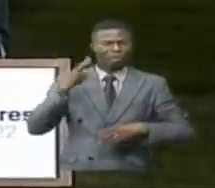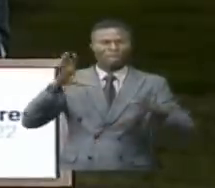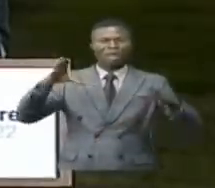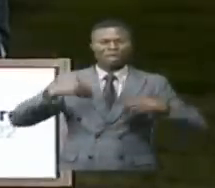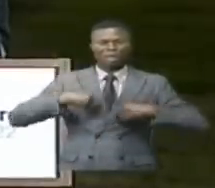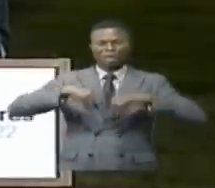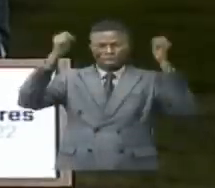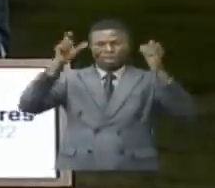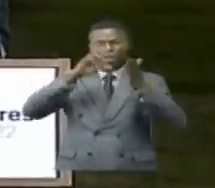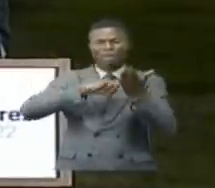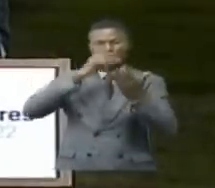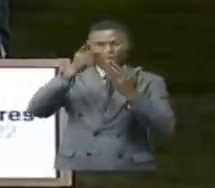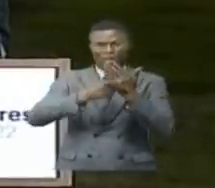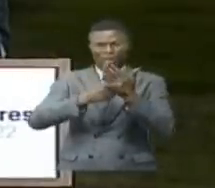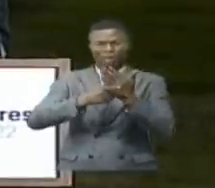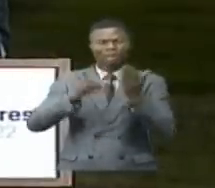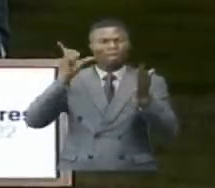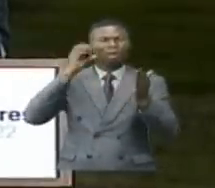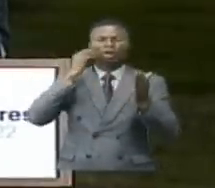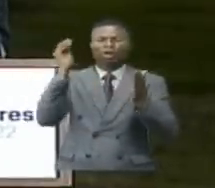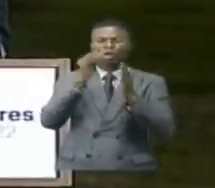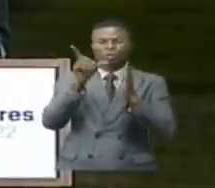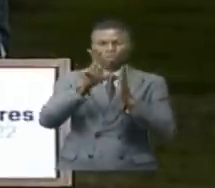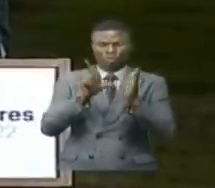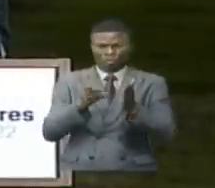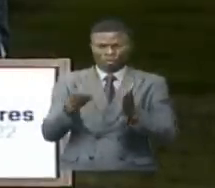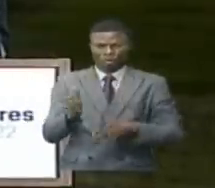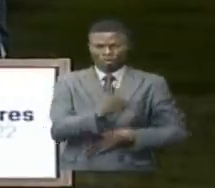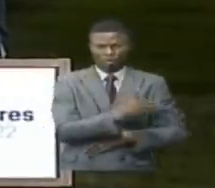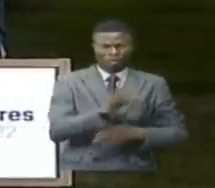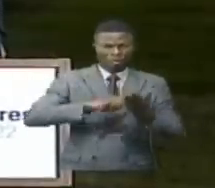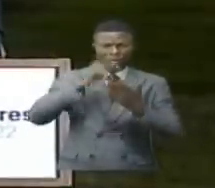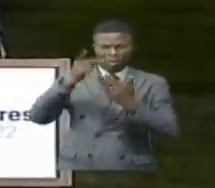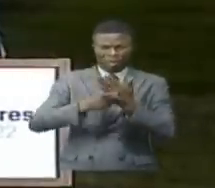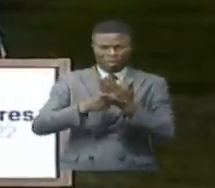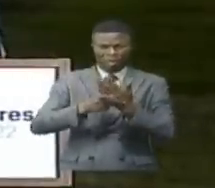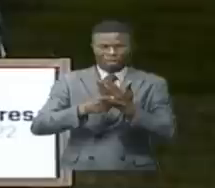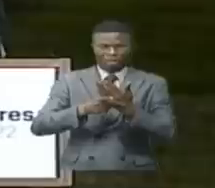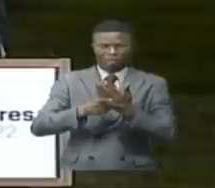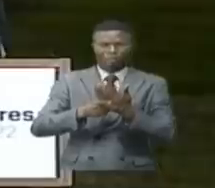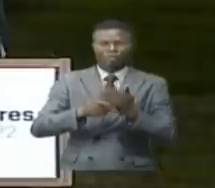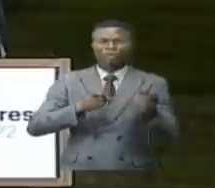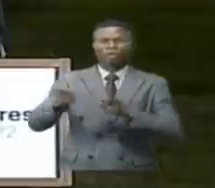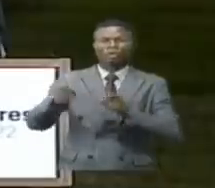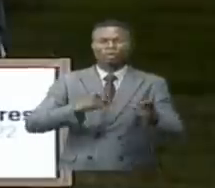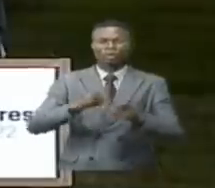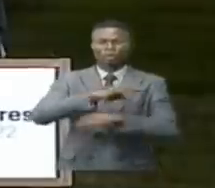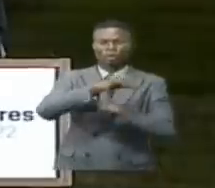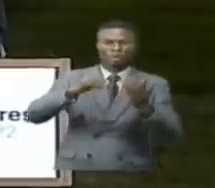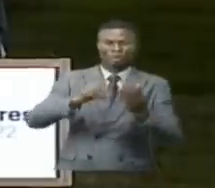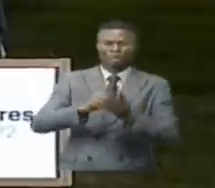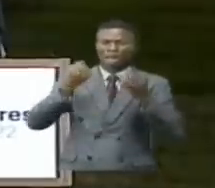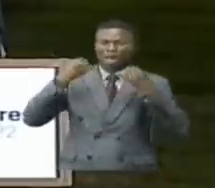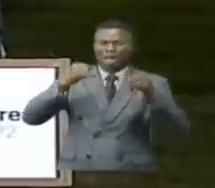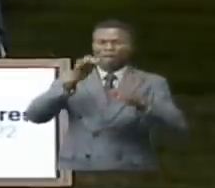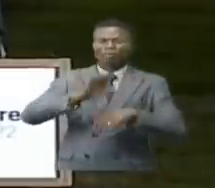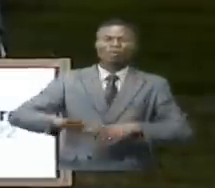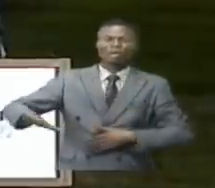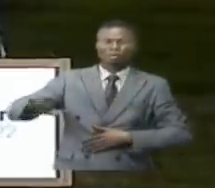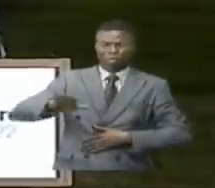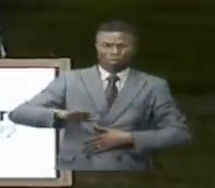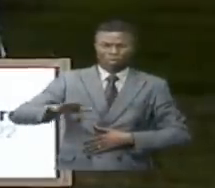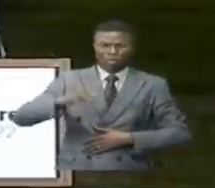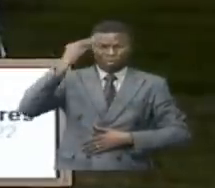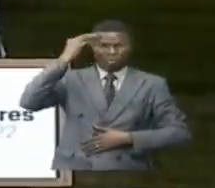ces projets d'ordonnance-loi. Projet de décret portant gestion des centres de données nationaux.